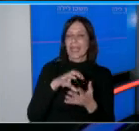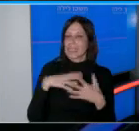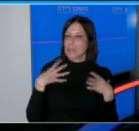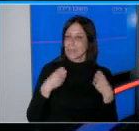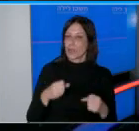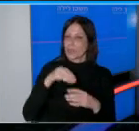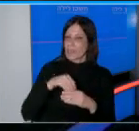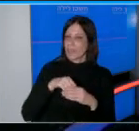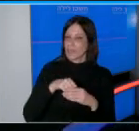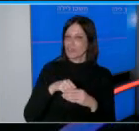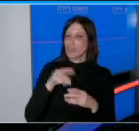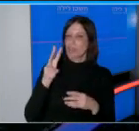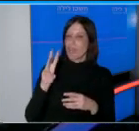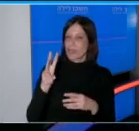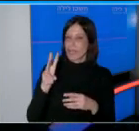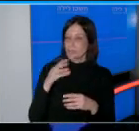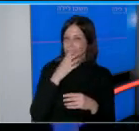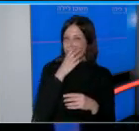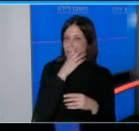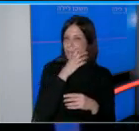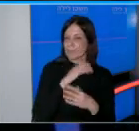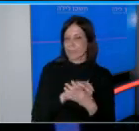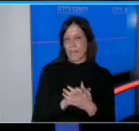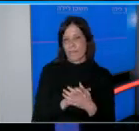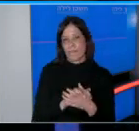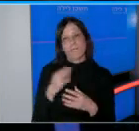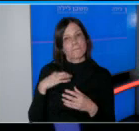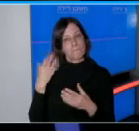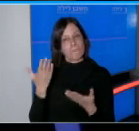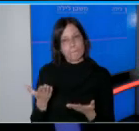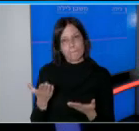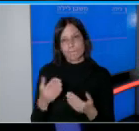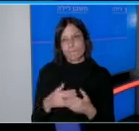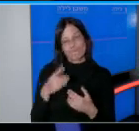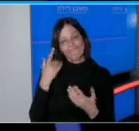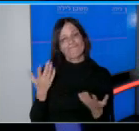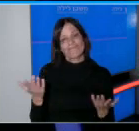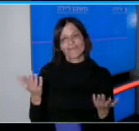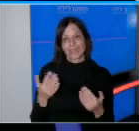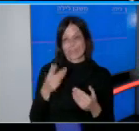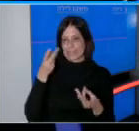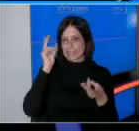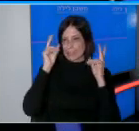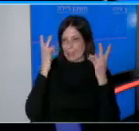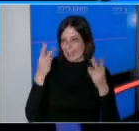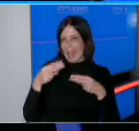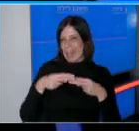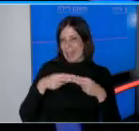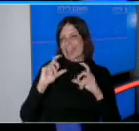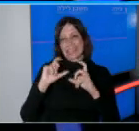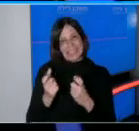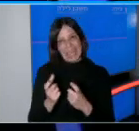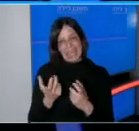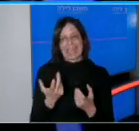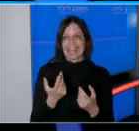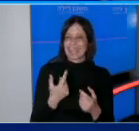אלן אביב, מה שלומך? אלן, אני. מה שלומי? אני יודע. הסתפרת לפחות לקראת הסגר, אבל